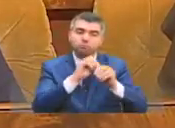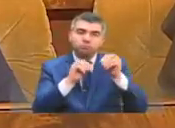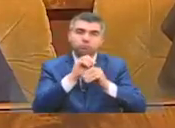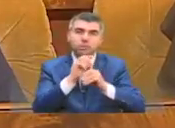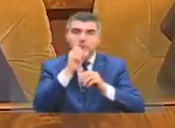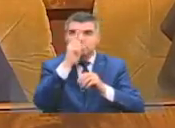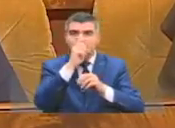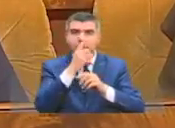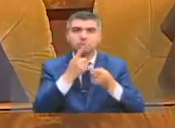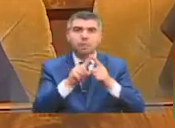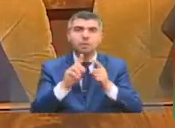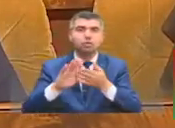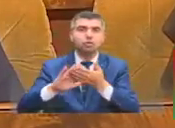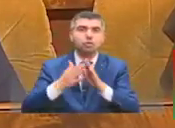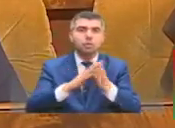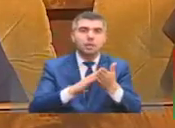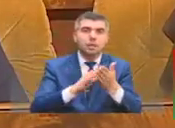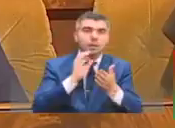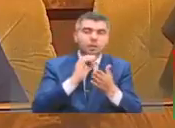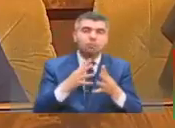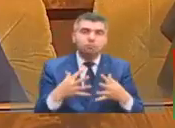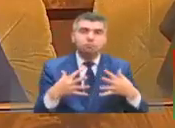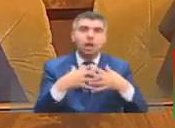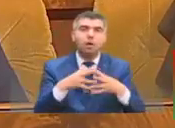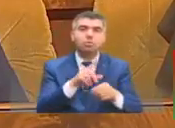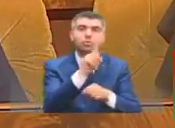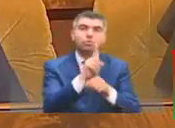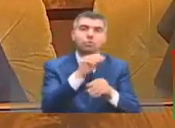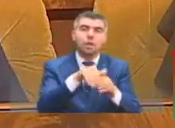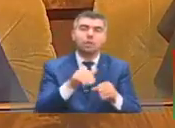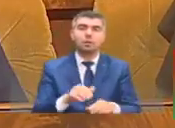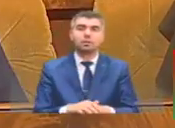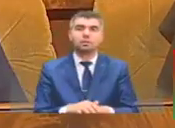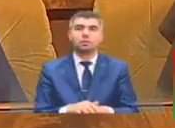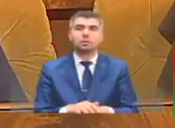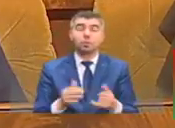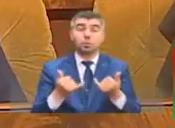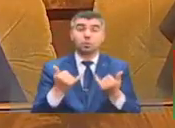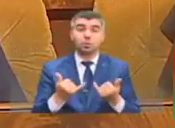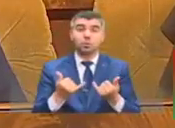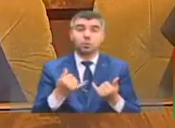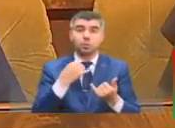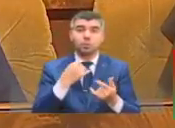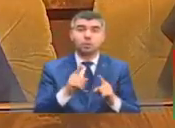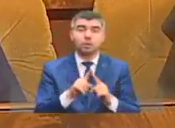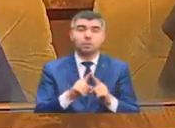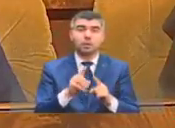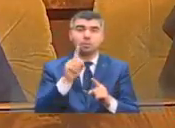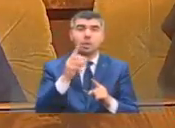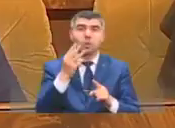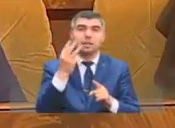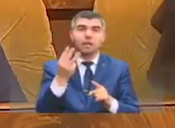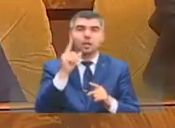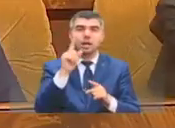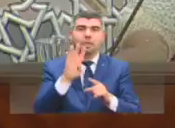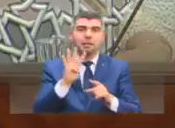من جمعية المجتمع المدني باش يقوموا بالتدبير في الشراكة مع الجامعات. اليوم الجامعات مقيدة بالقانون التنظيمي 113. شكرا